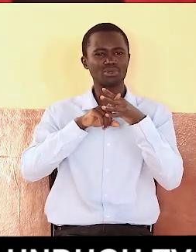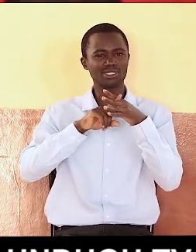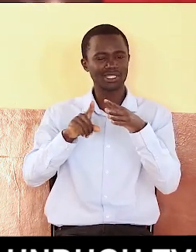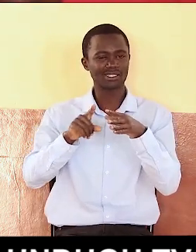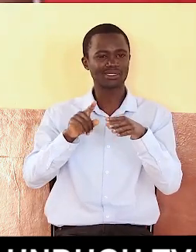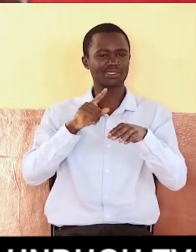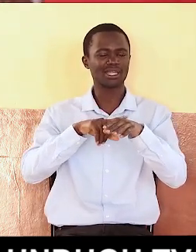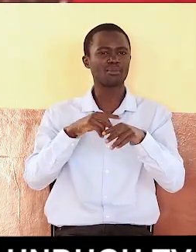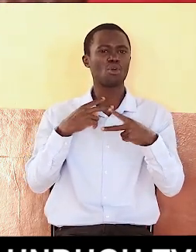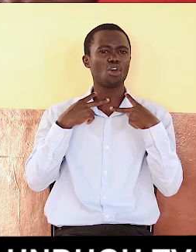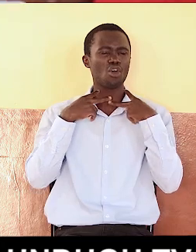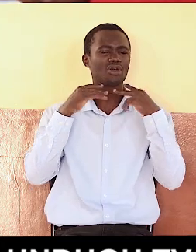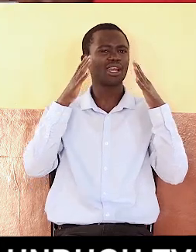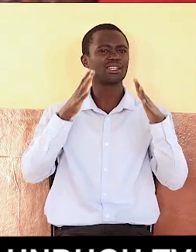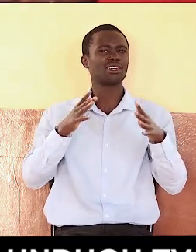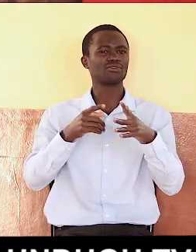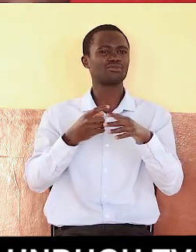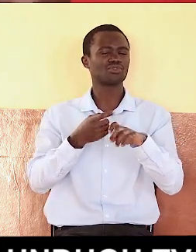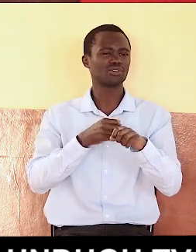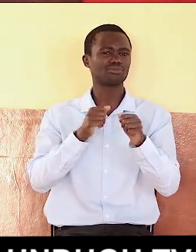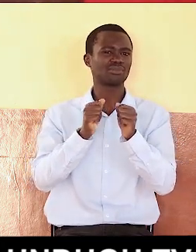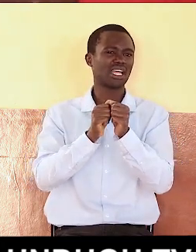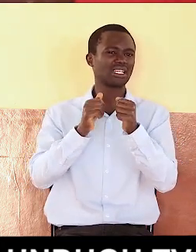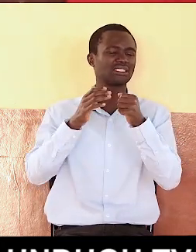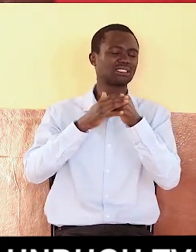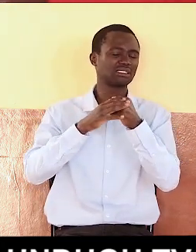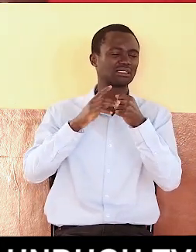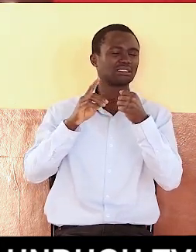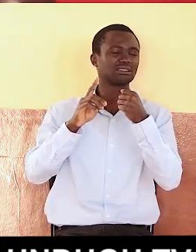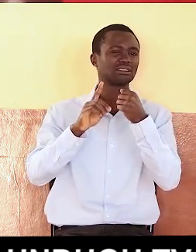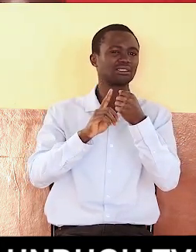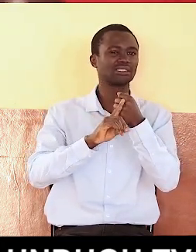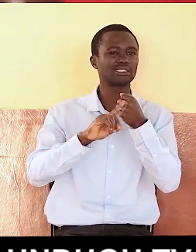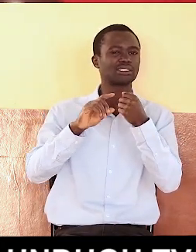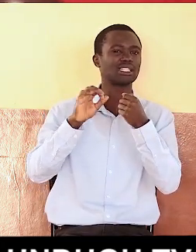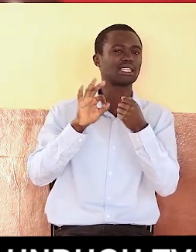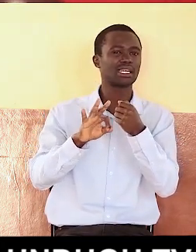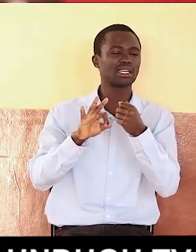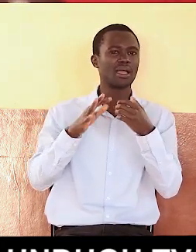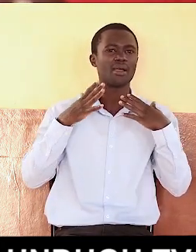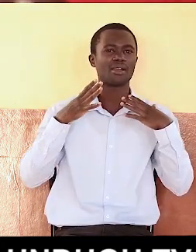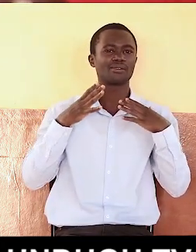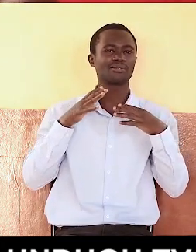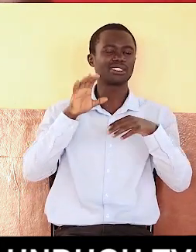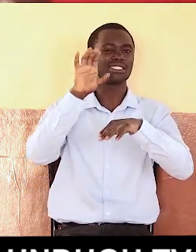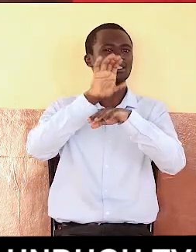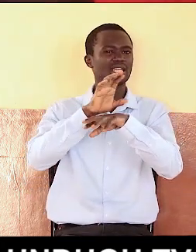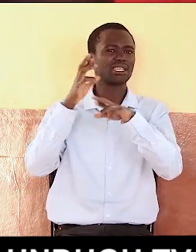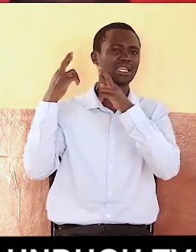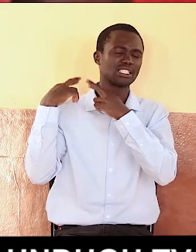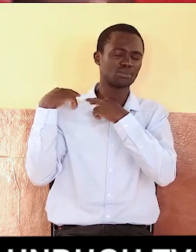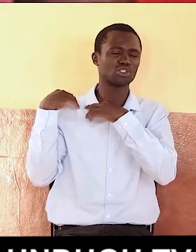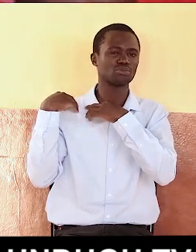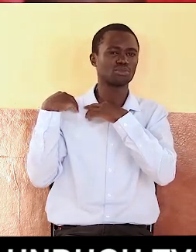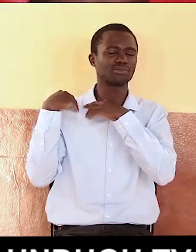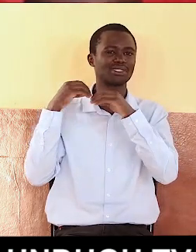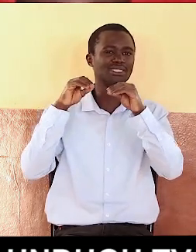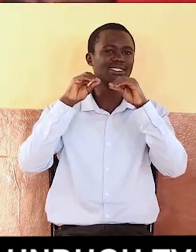wakati wa mkoloni mpaka 1963 ni kanisa ilikuwa inabeba huo msigo wa kuelimisha